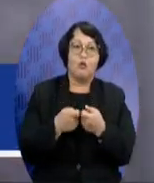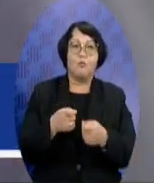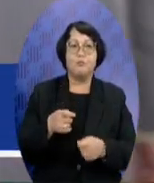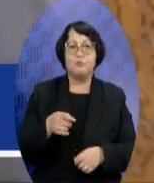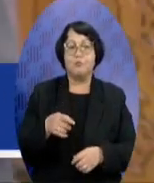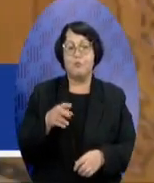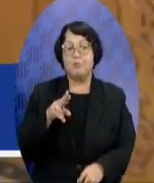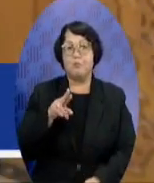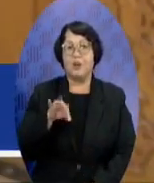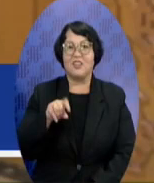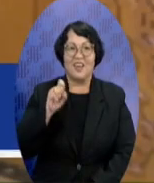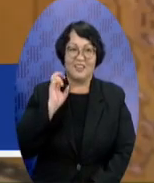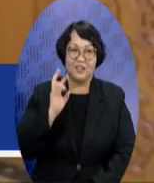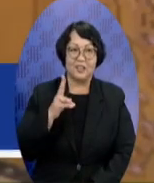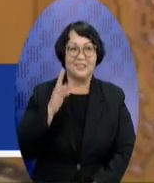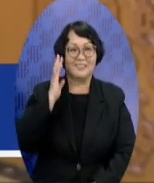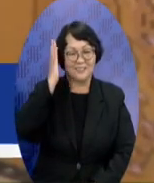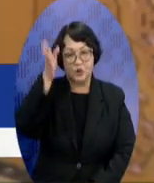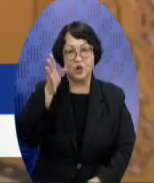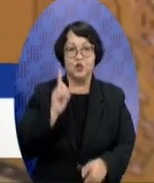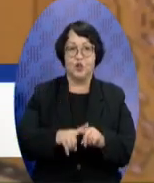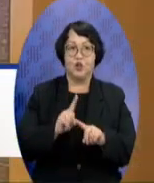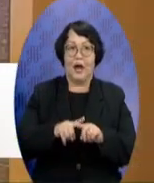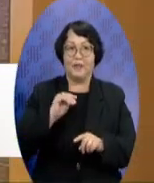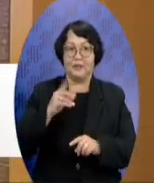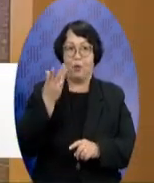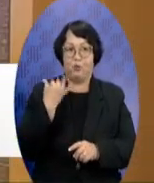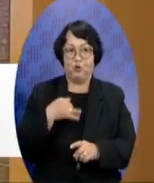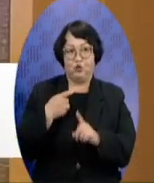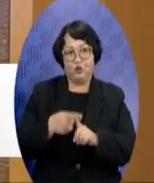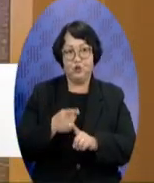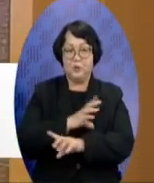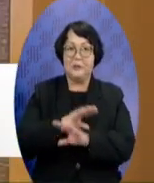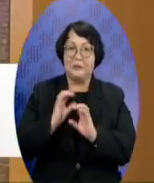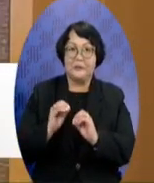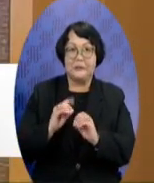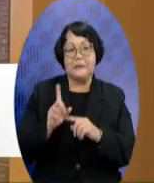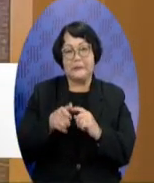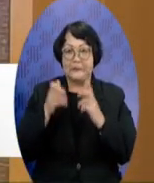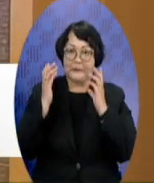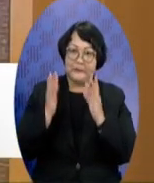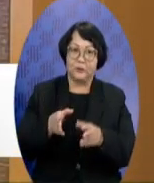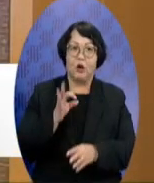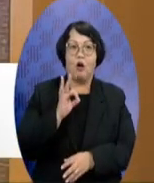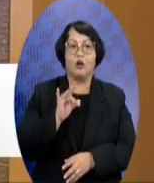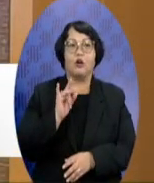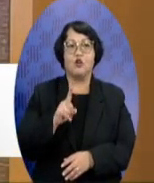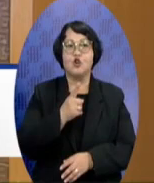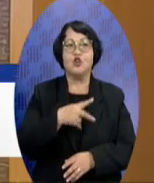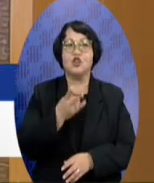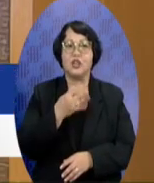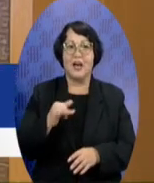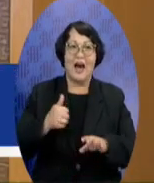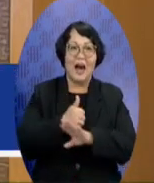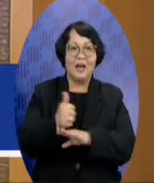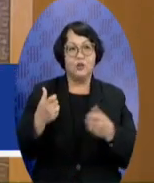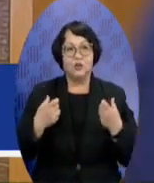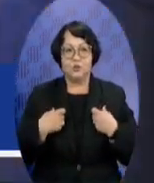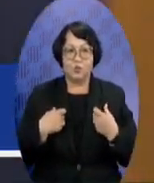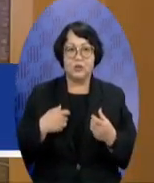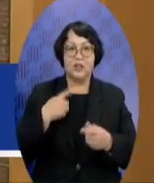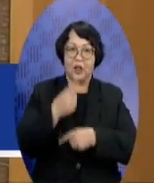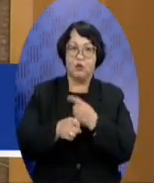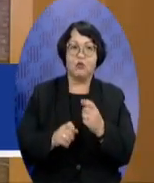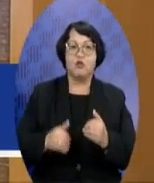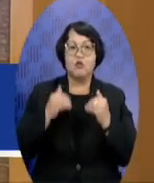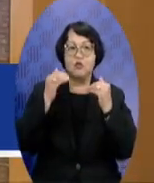хөдөө аж ахуйн чиглэлээр одоо хөгжүүлнэ гэсэн ийм төлөв хандлага бол гарч байна. Орчны хөндлийн аяж журлын одоо бас гол одоо манай аяж журлын одоо нэгтгэж байгаа бүс учраас ер нь